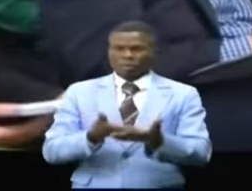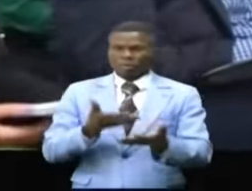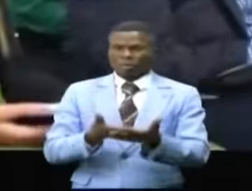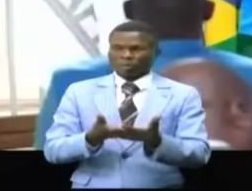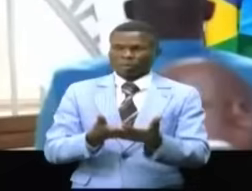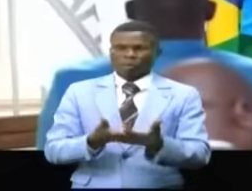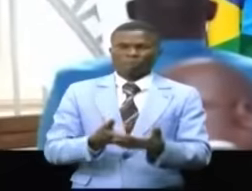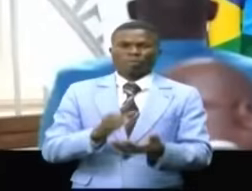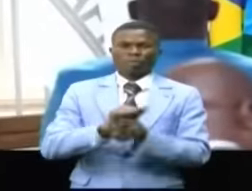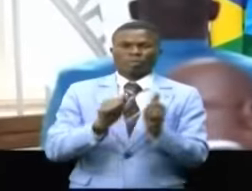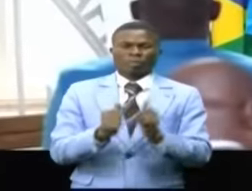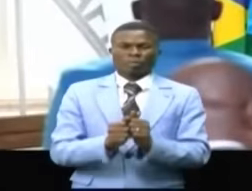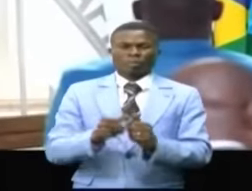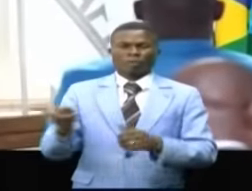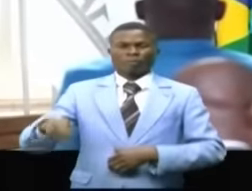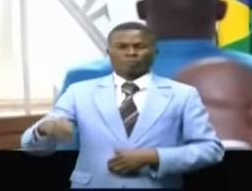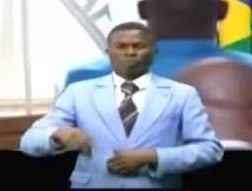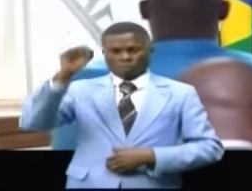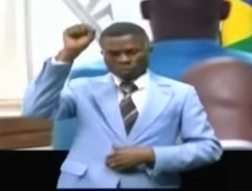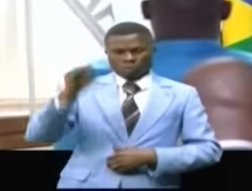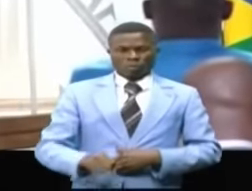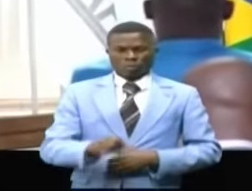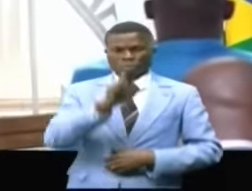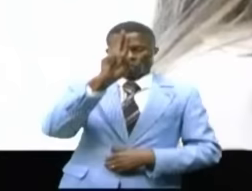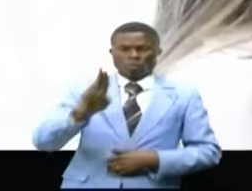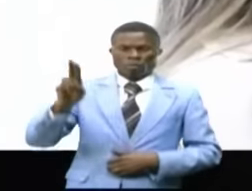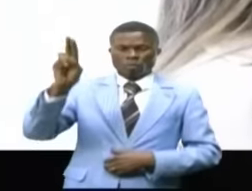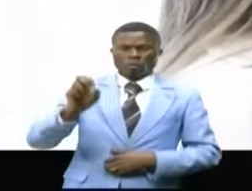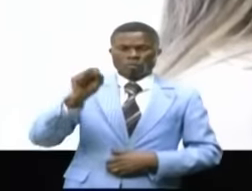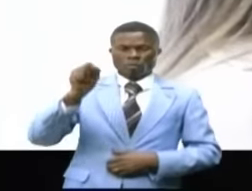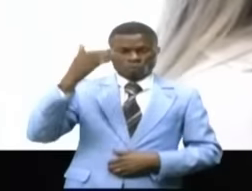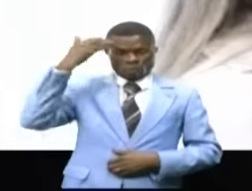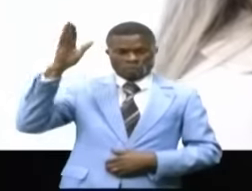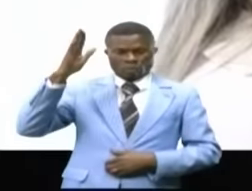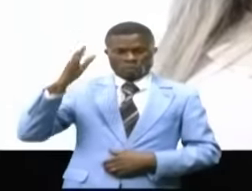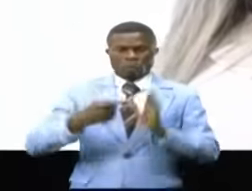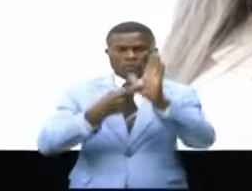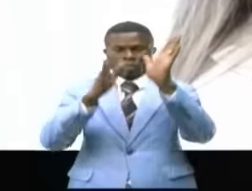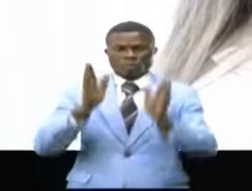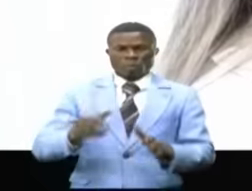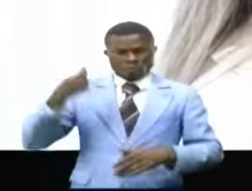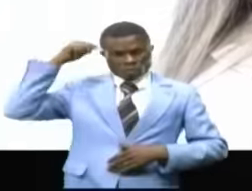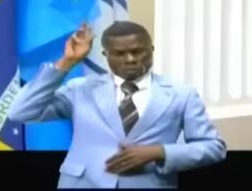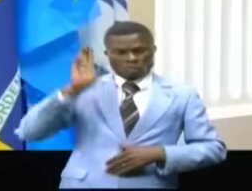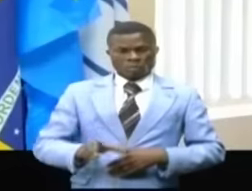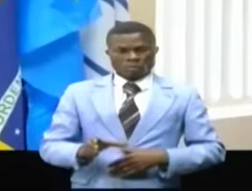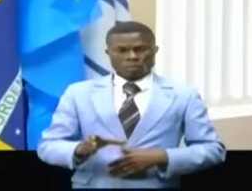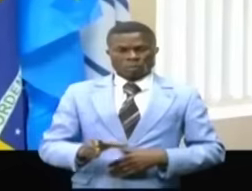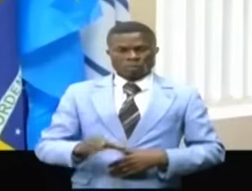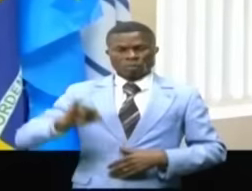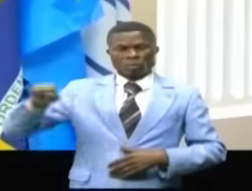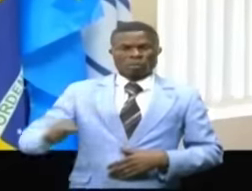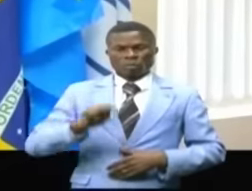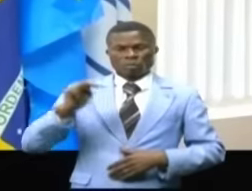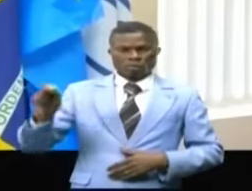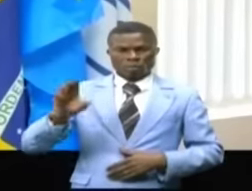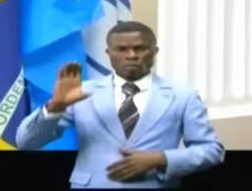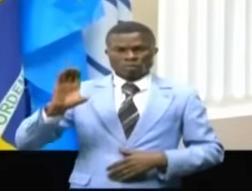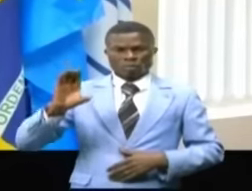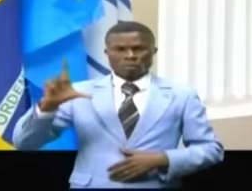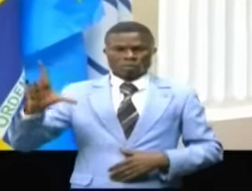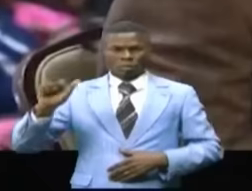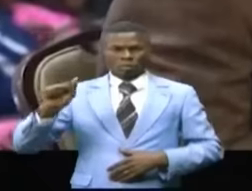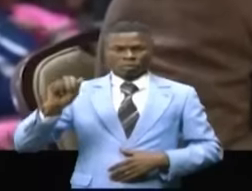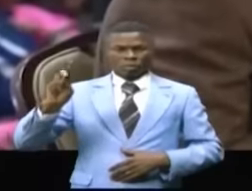et agricole, la province du Sud-Ubangi, représentée par son gouverneur Jean-Claude Mabenze, a donné de la matière aux